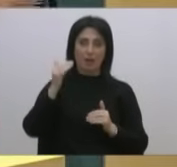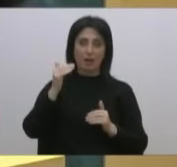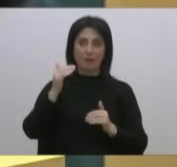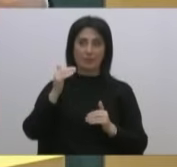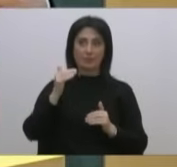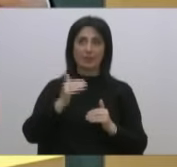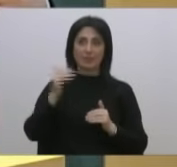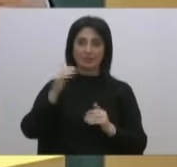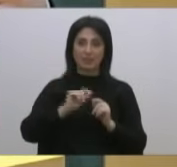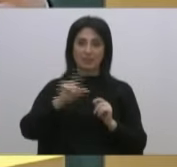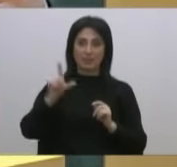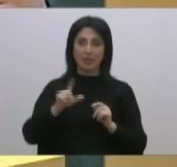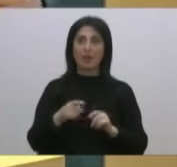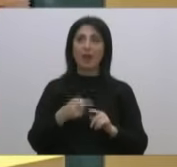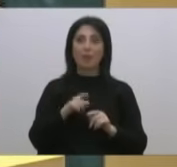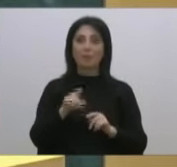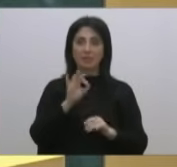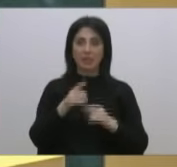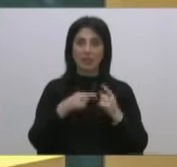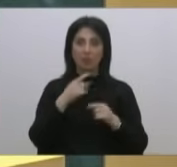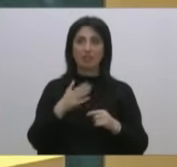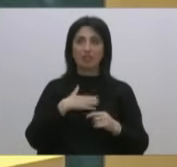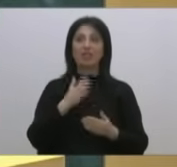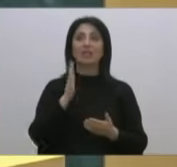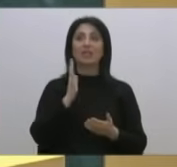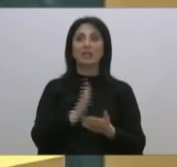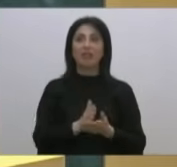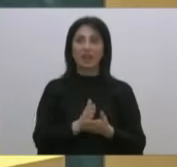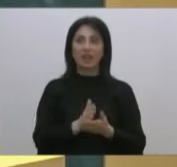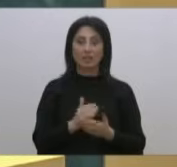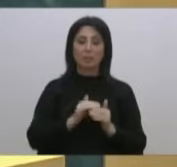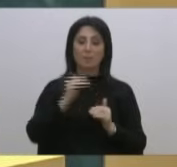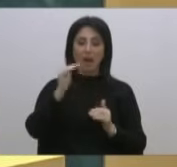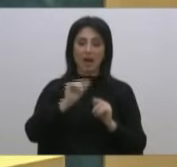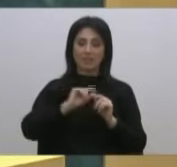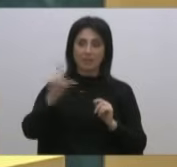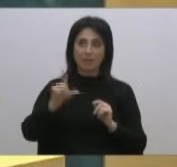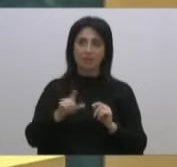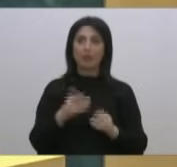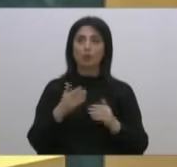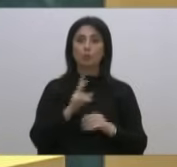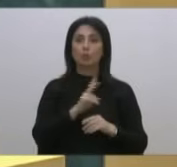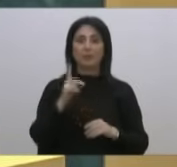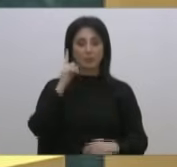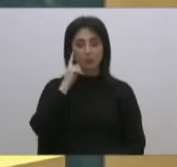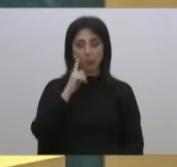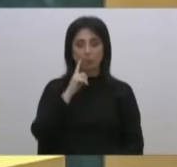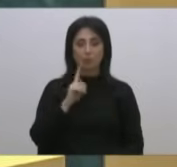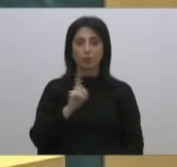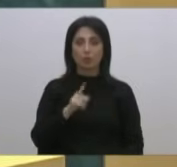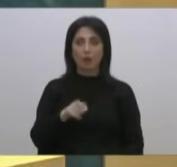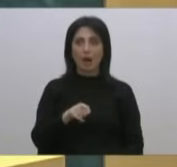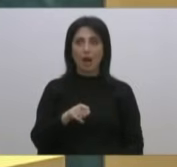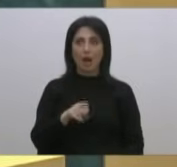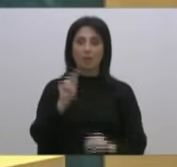გზა. მაღალი ზრდა. ამაზეა ლაპარაკი რომ ჩვენ გვაქვს მაღალი ზრდა. Თუ ვინმე ფიქრობს